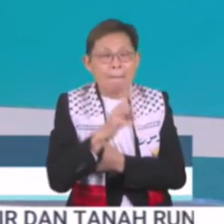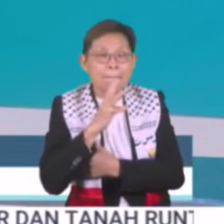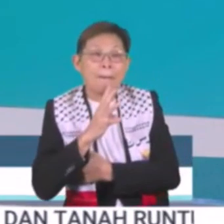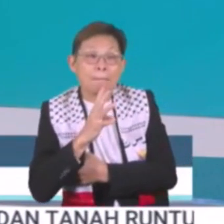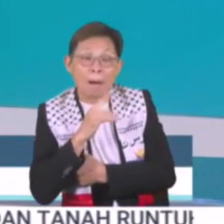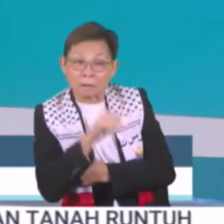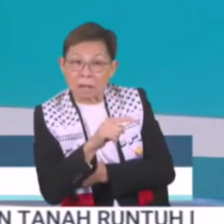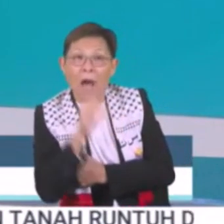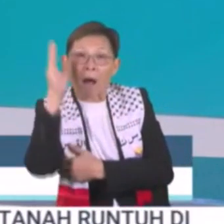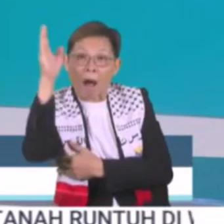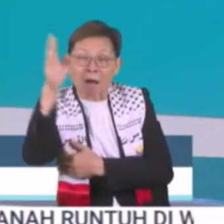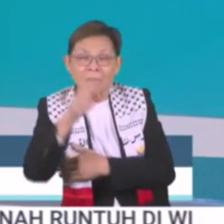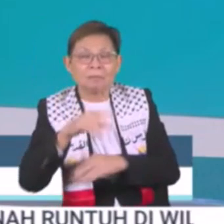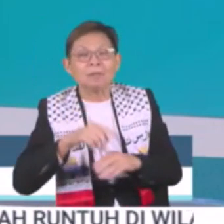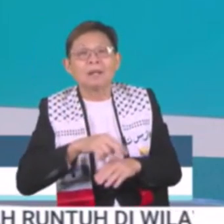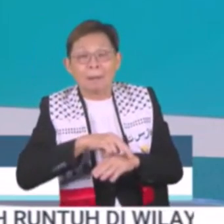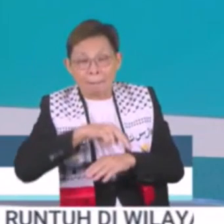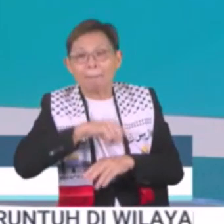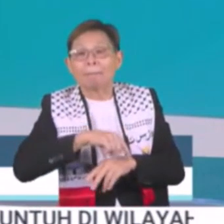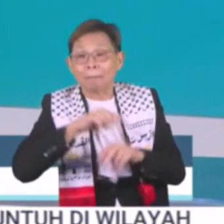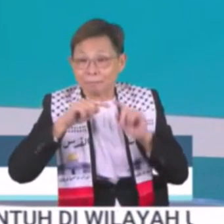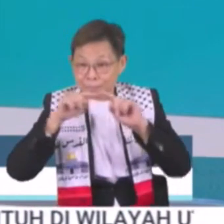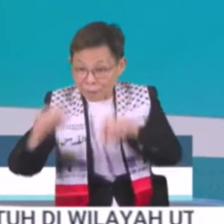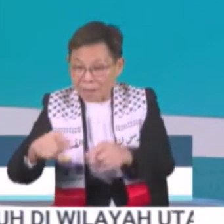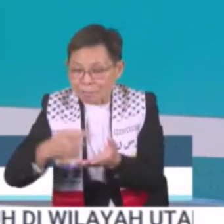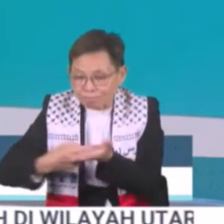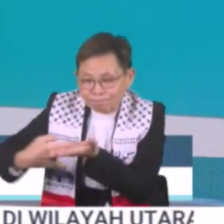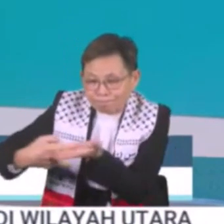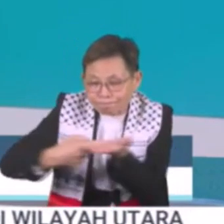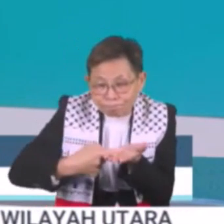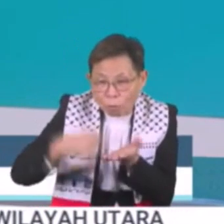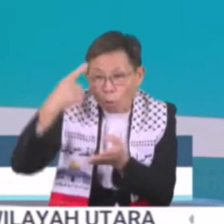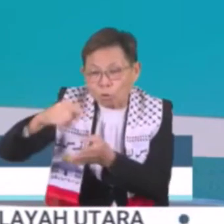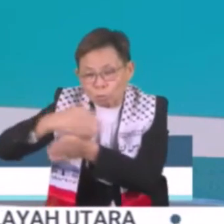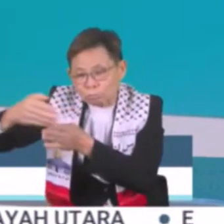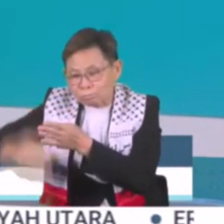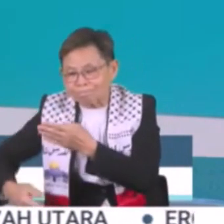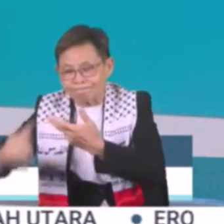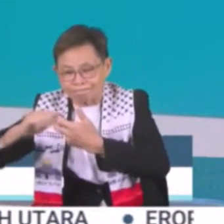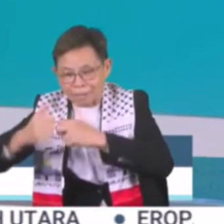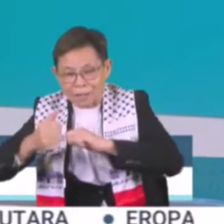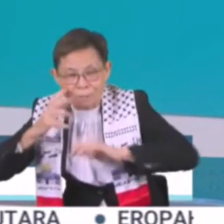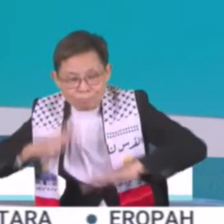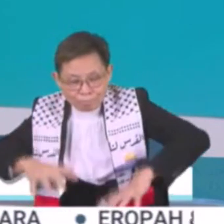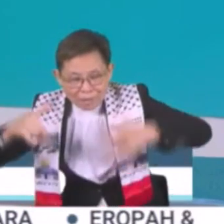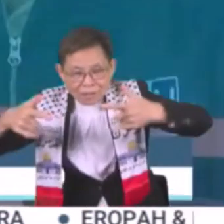berkata pihaknya akan turun padang berbincang dalam usaha menyelesaikan isu berkenaan.